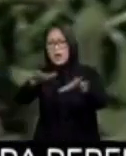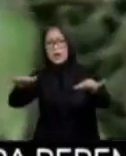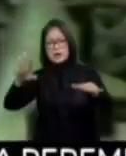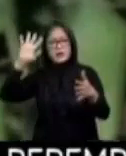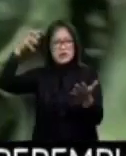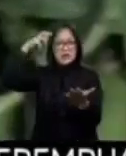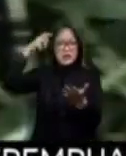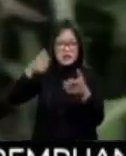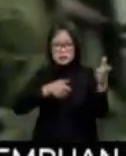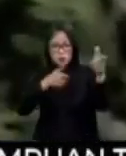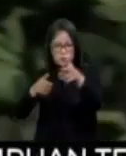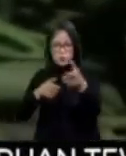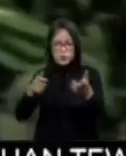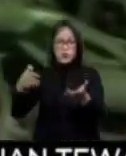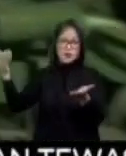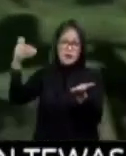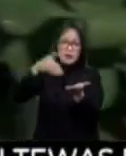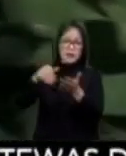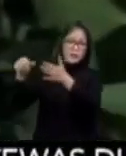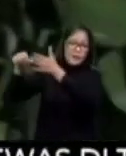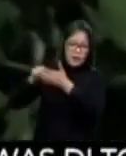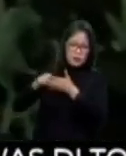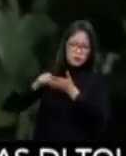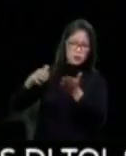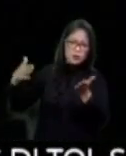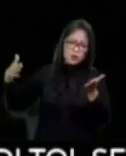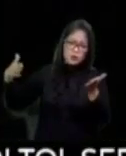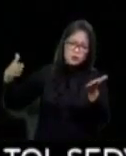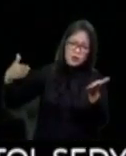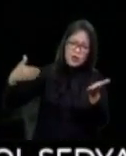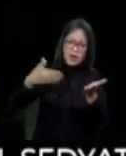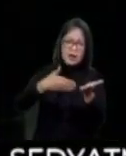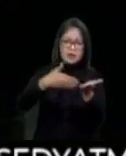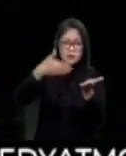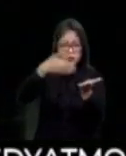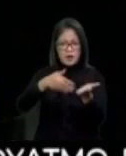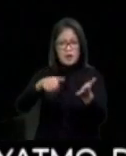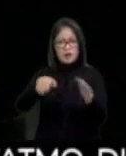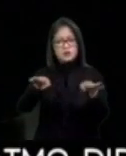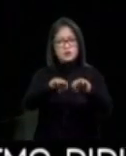Purwakarta menerjunkan perahu karet dan perahu barlow untuk membuka jalur yang tertutup eceng gondok.